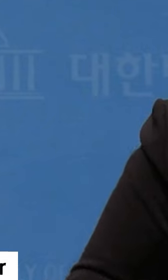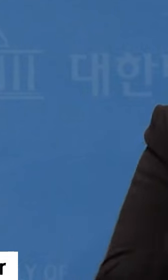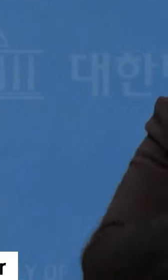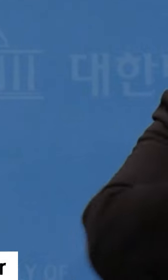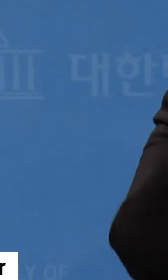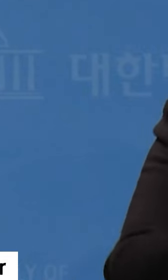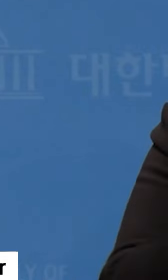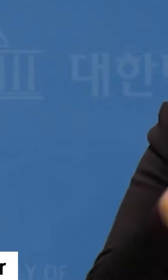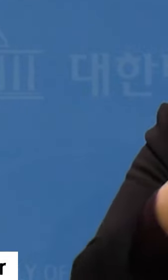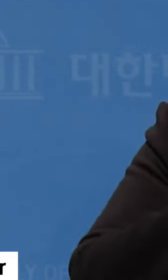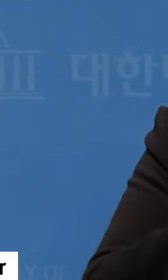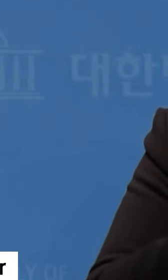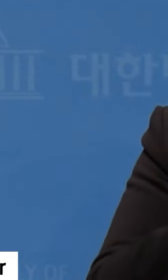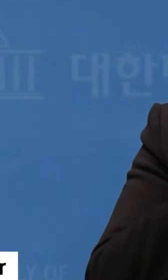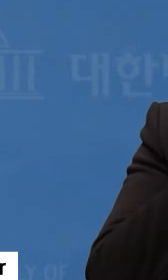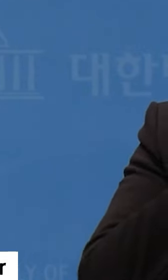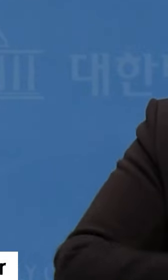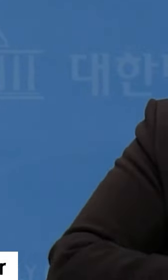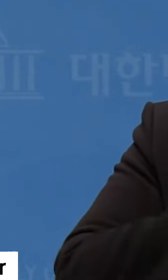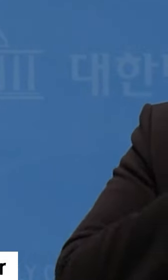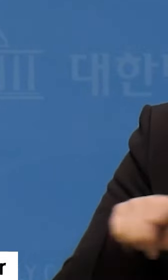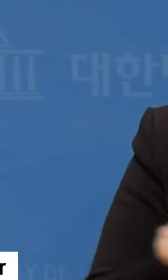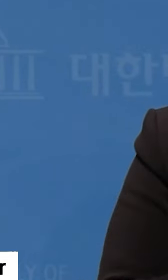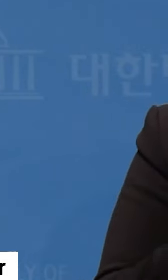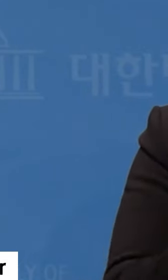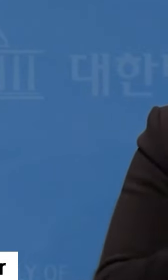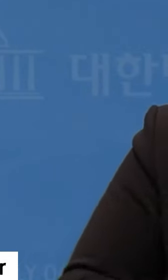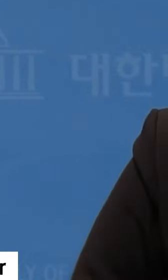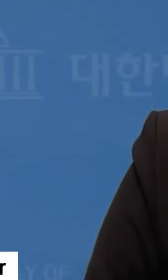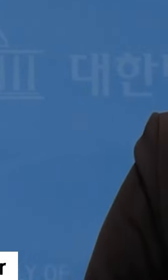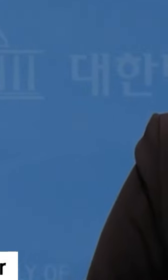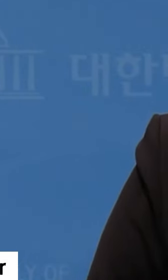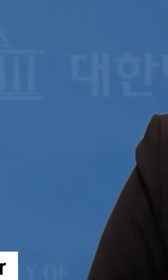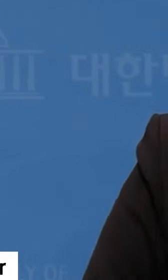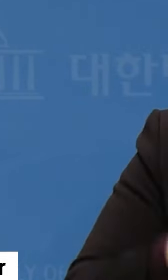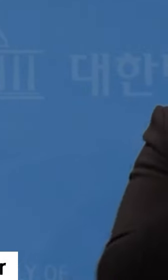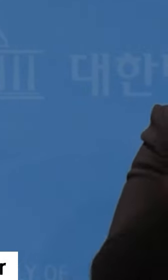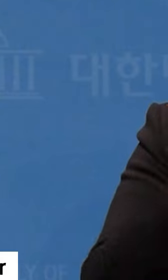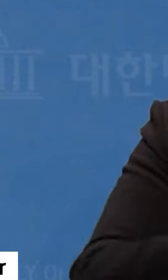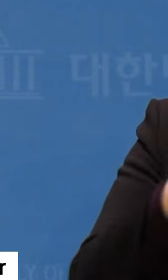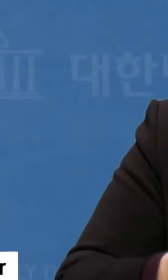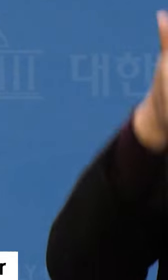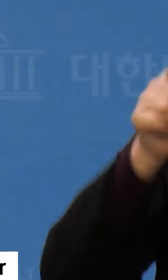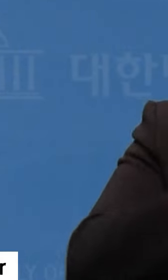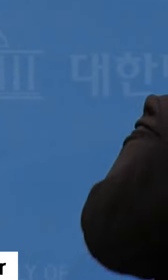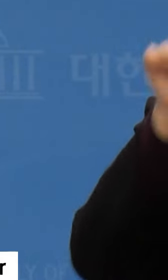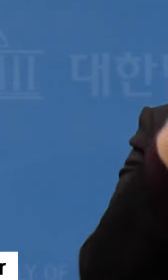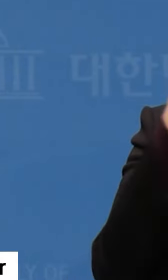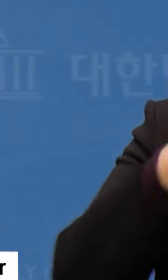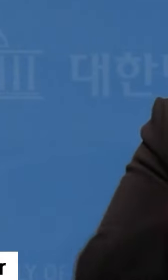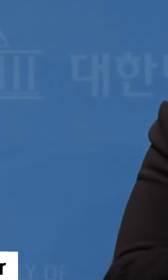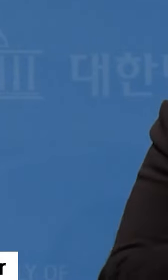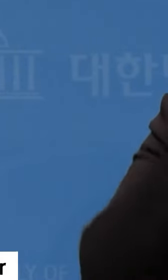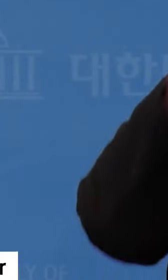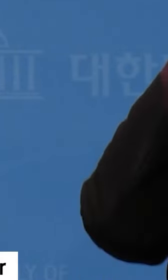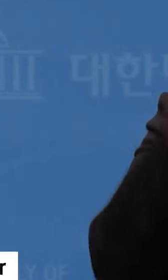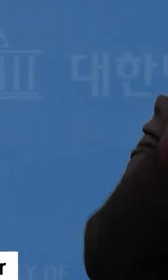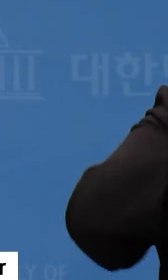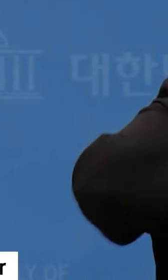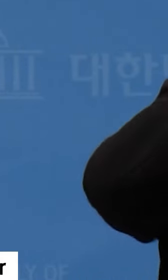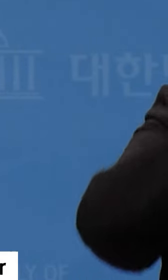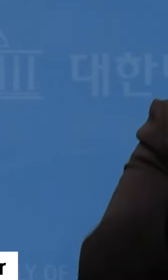저의 진정성을 믿어주십시오. 국민의 더 나은 삶을 지켜내기 위해 누구보다